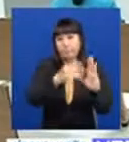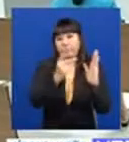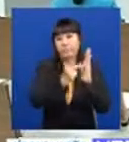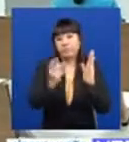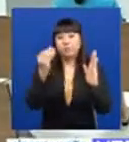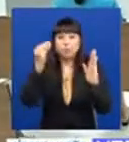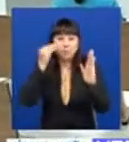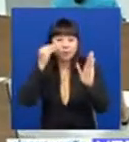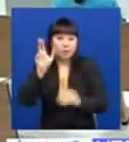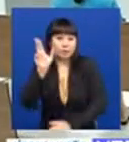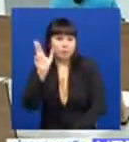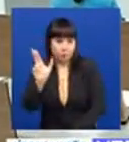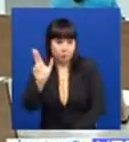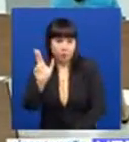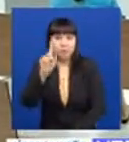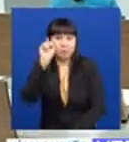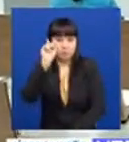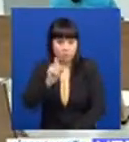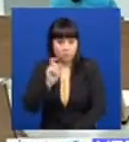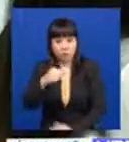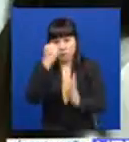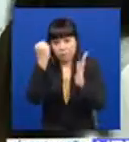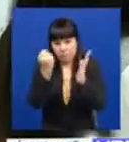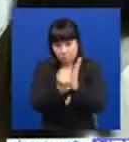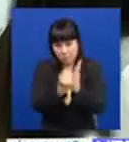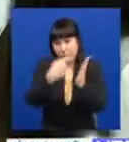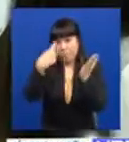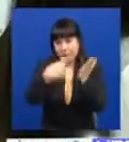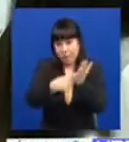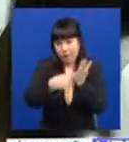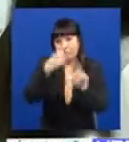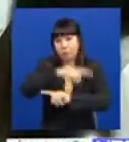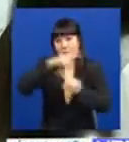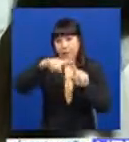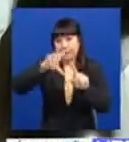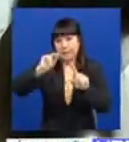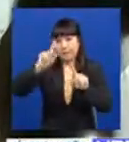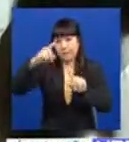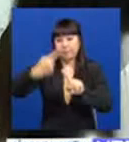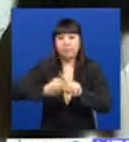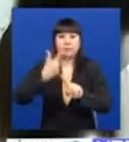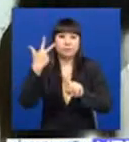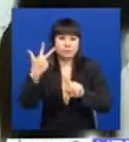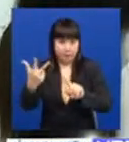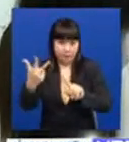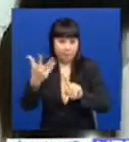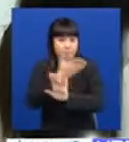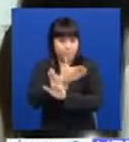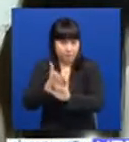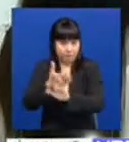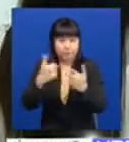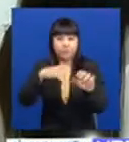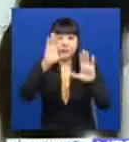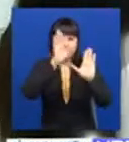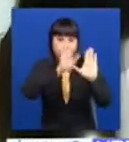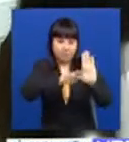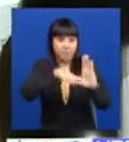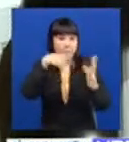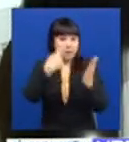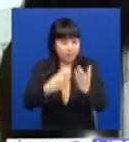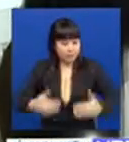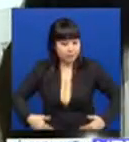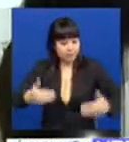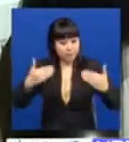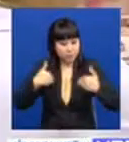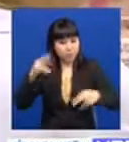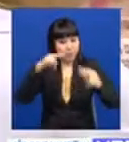กสิกรไทยและต้องจดจำนองหลักประกันภายในวันที่ 31มีนาคมพร้อมสมัครทำประกันชีวิตพิทักษ์สิน